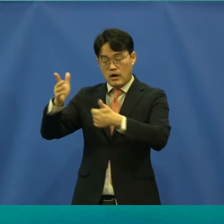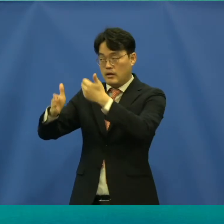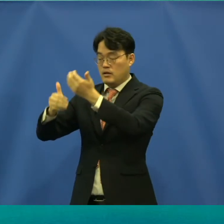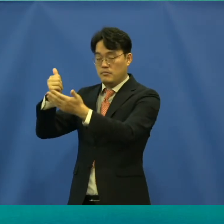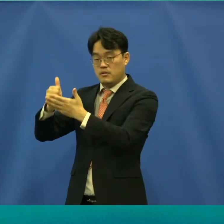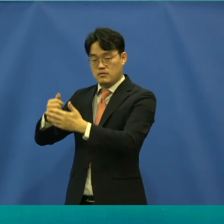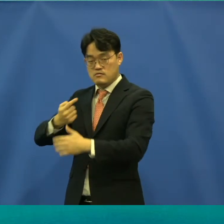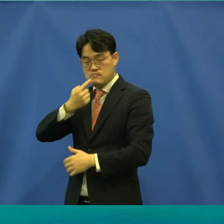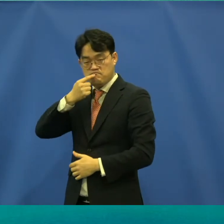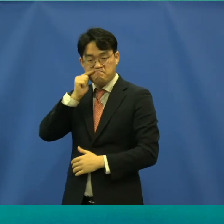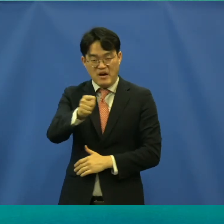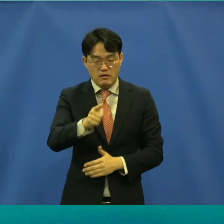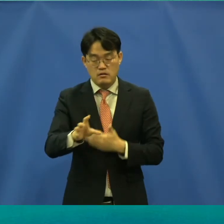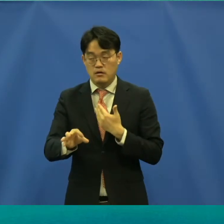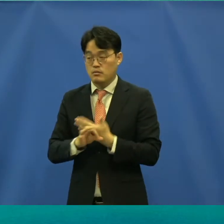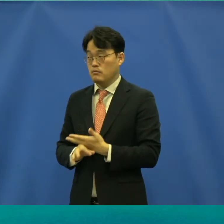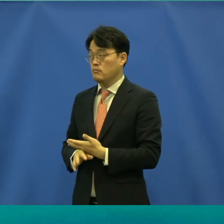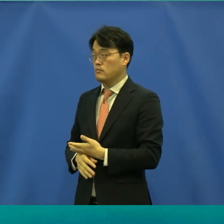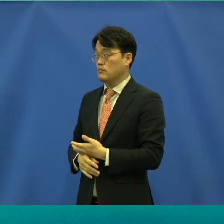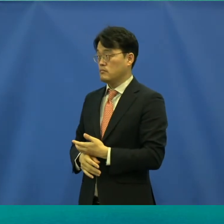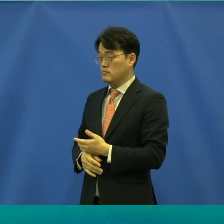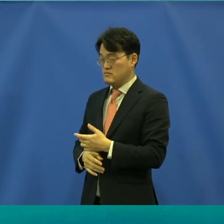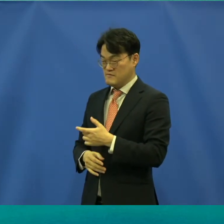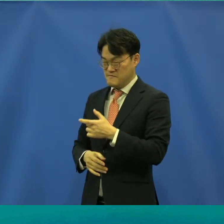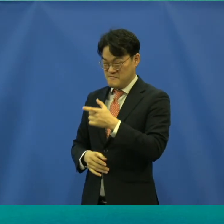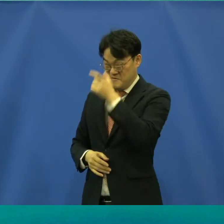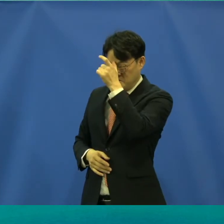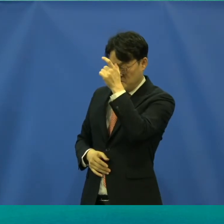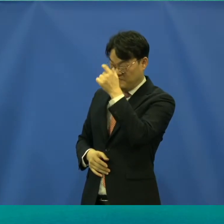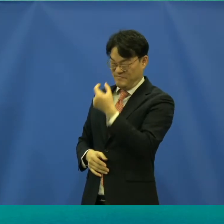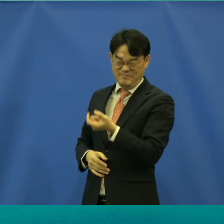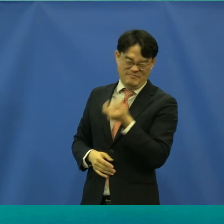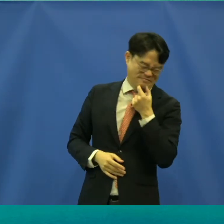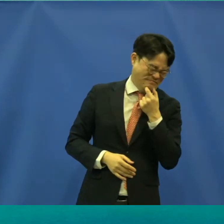관점들, 고집들이 툭툭 튀어나옵니다.